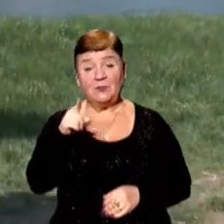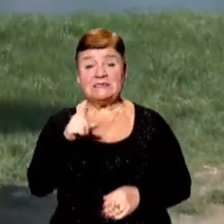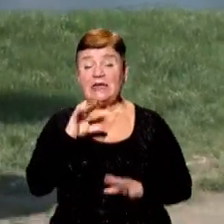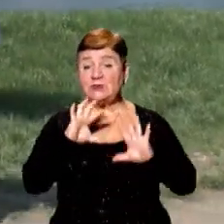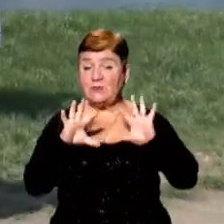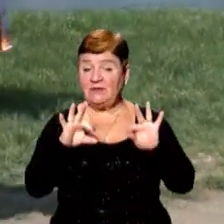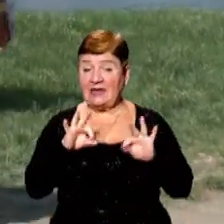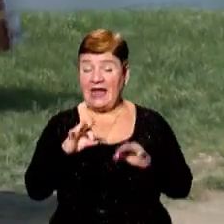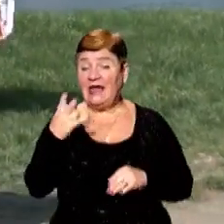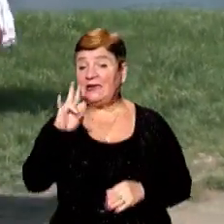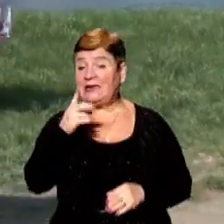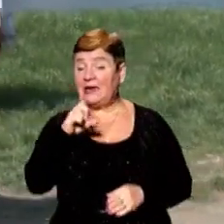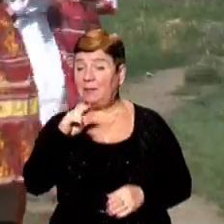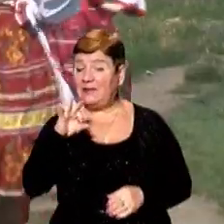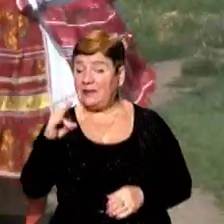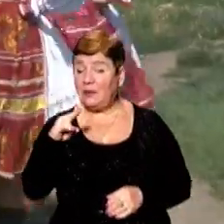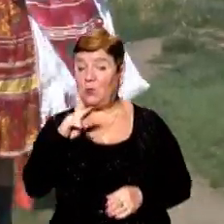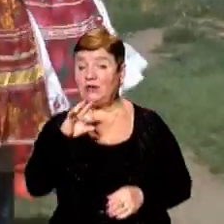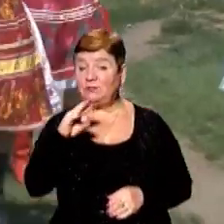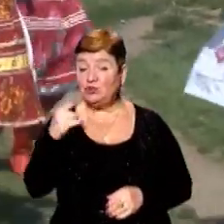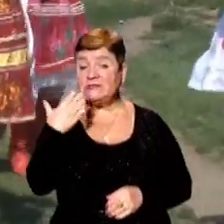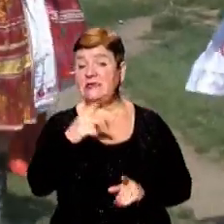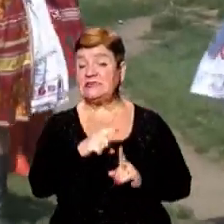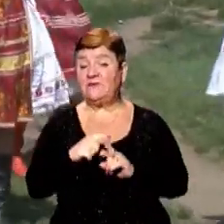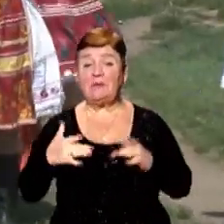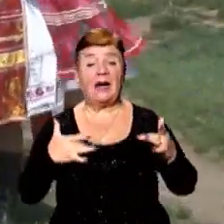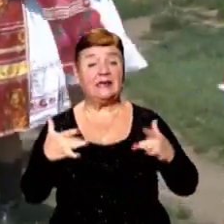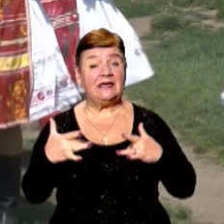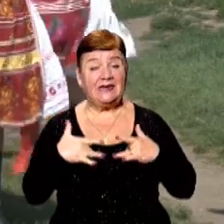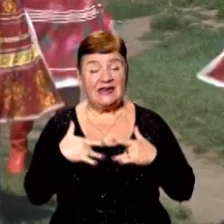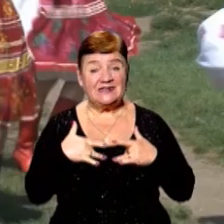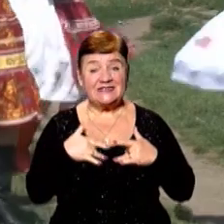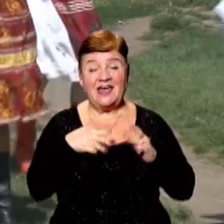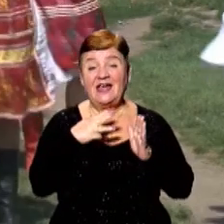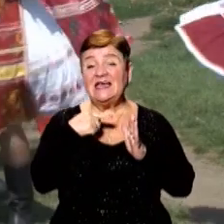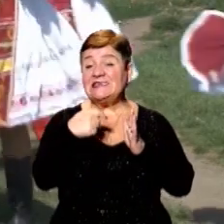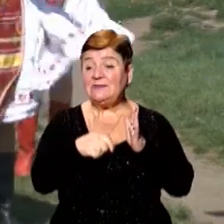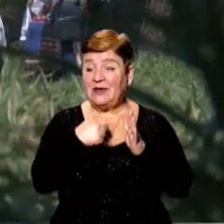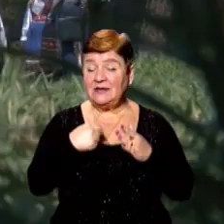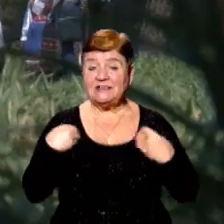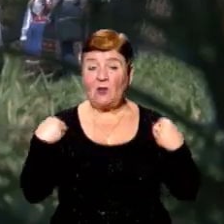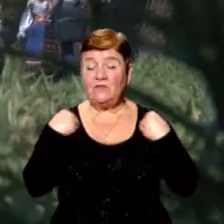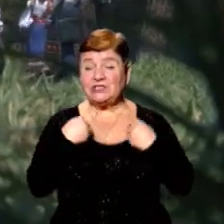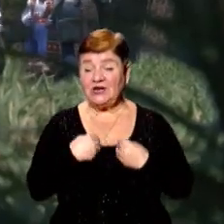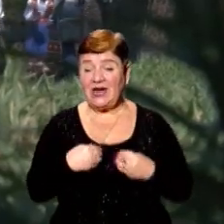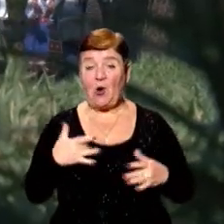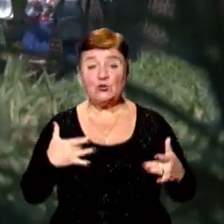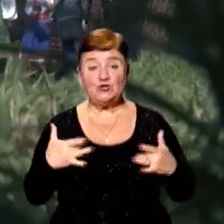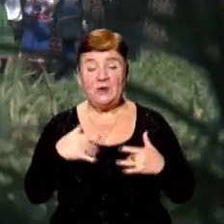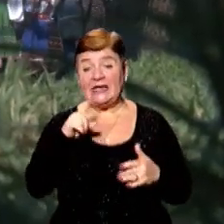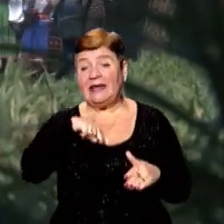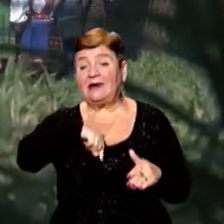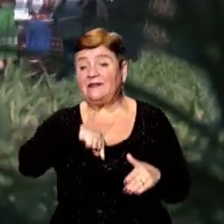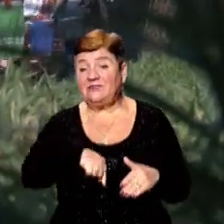художня керівниця хору Наталія Петій-Потапчук. За її словами, артисти знялися у вишиваних костюмах, які